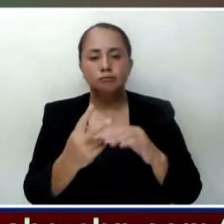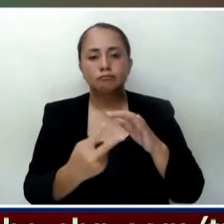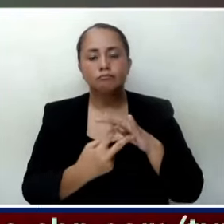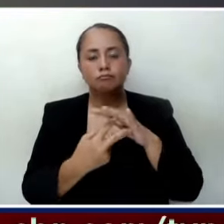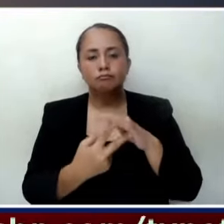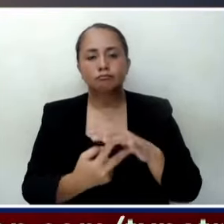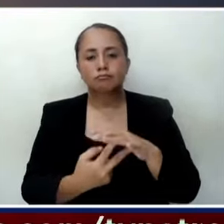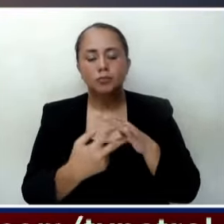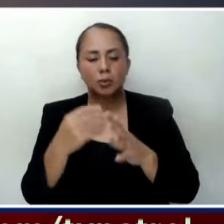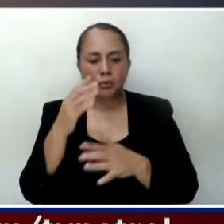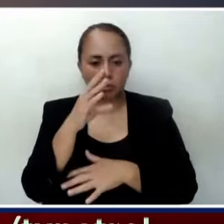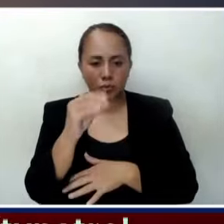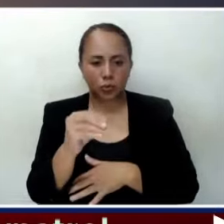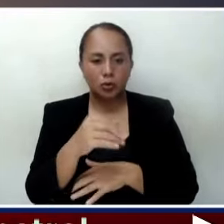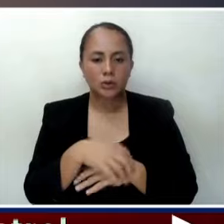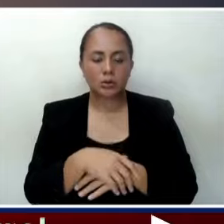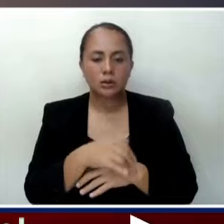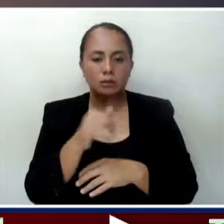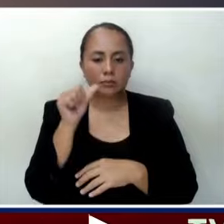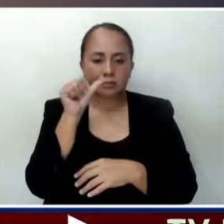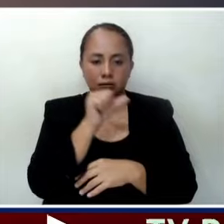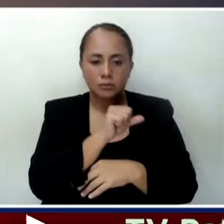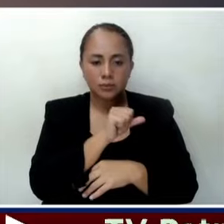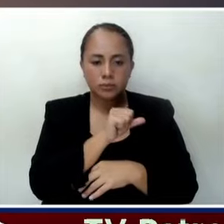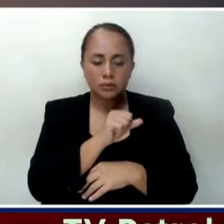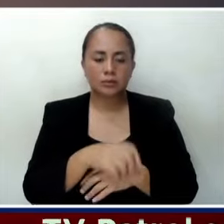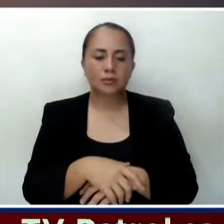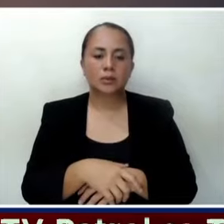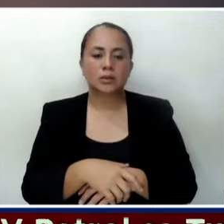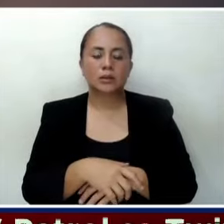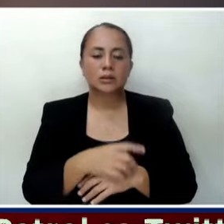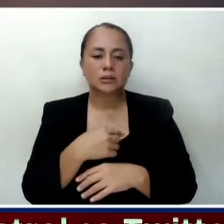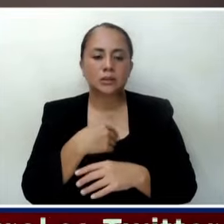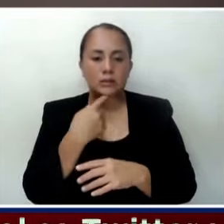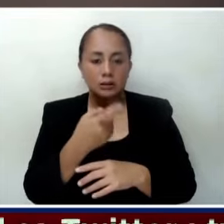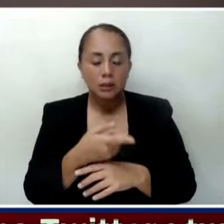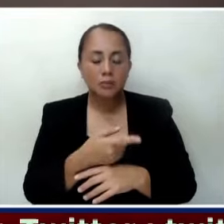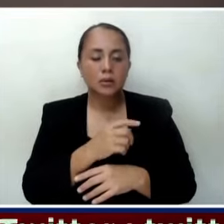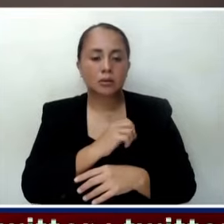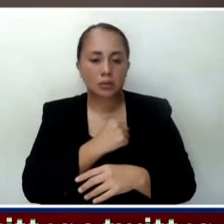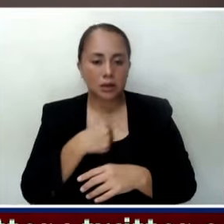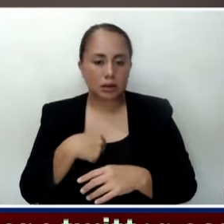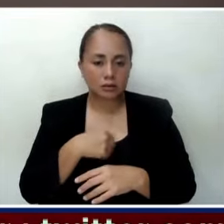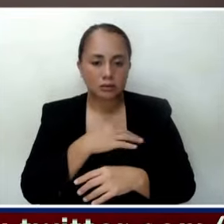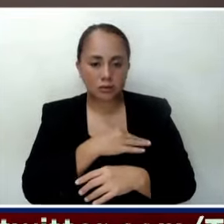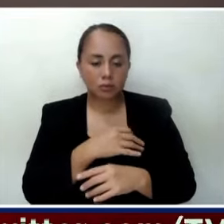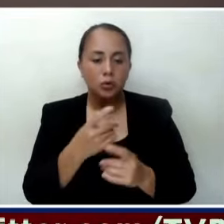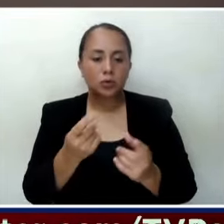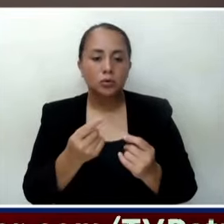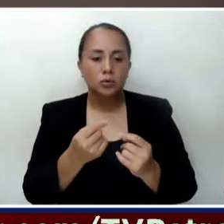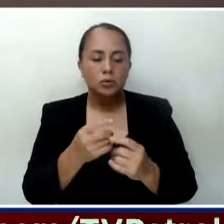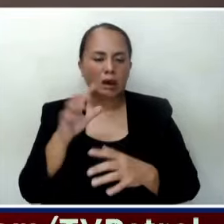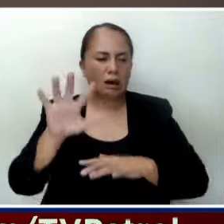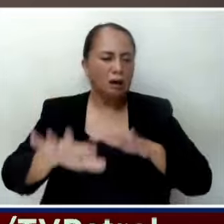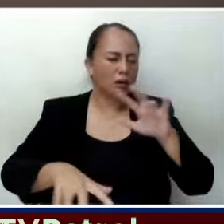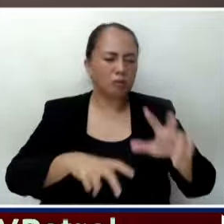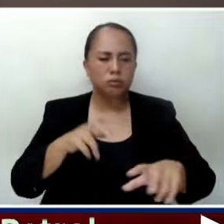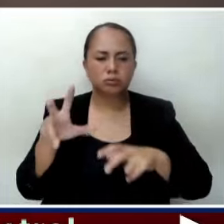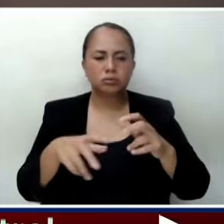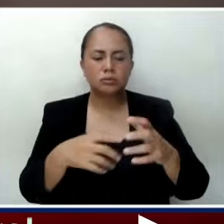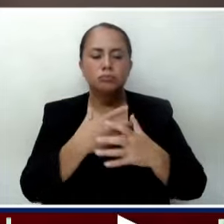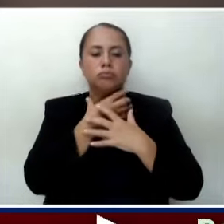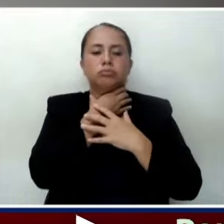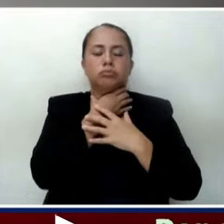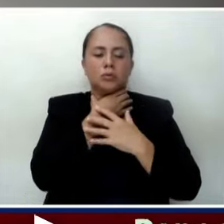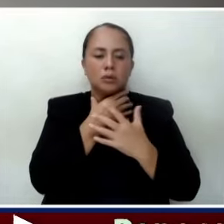ng lalaki na nakainom umano ng alak. Nang sitahin ng mga empleyado, bigla na lang siya nagwala at nanakal ng isang